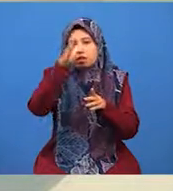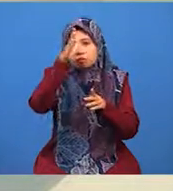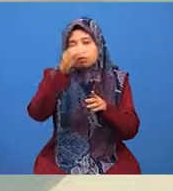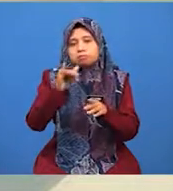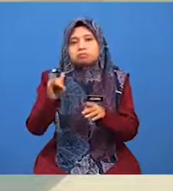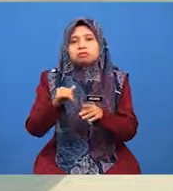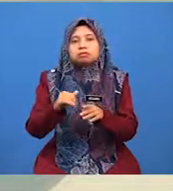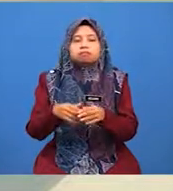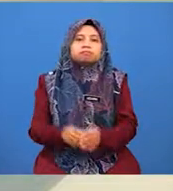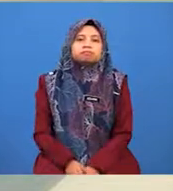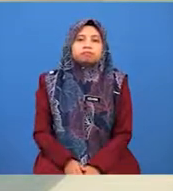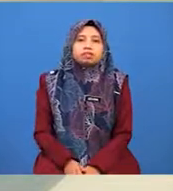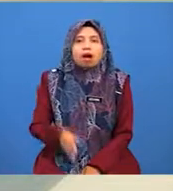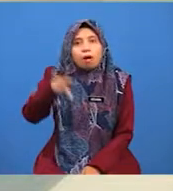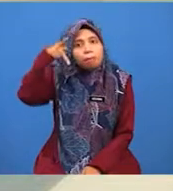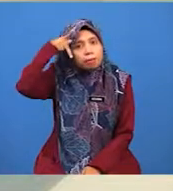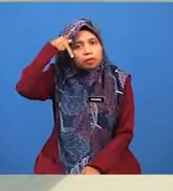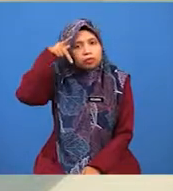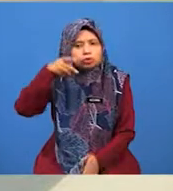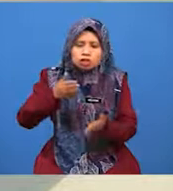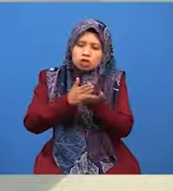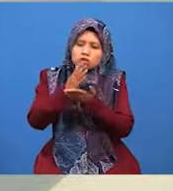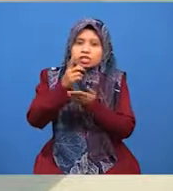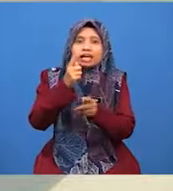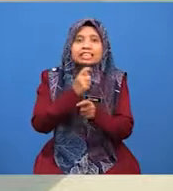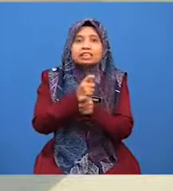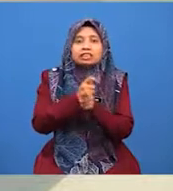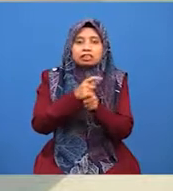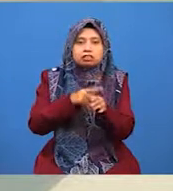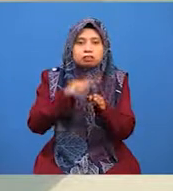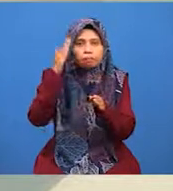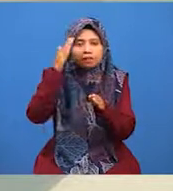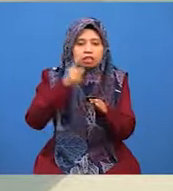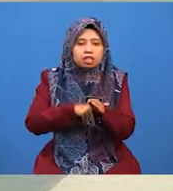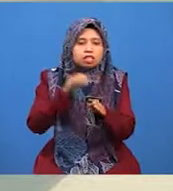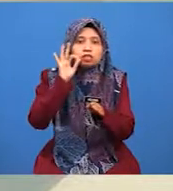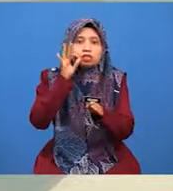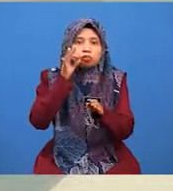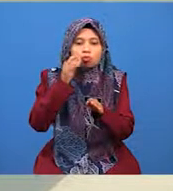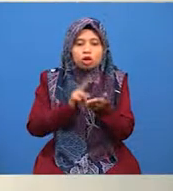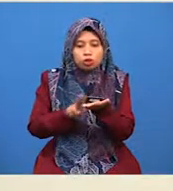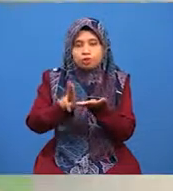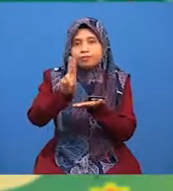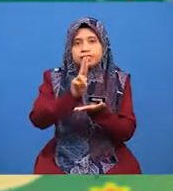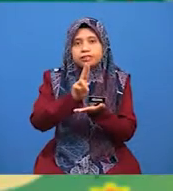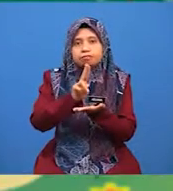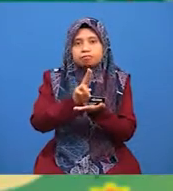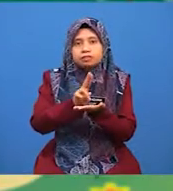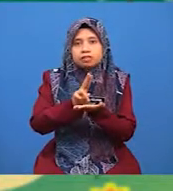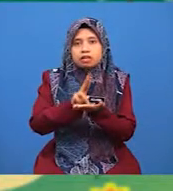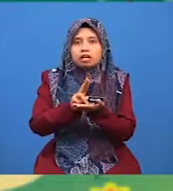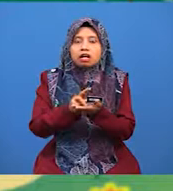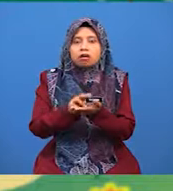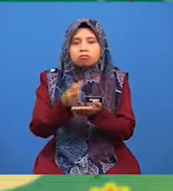bapanya. Parjo meneruskan tugasnya sebagai pensyarah di sebuah universiti.